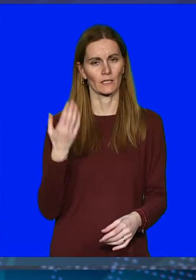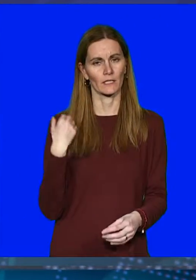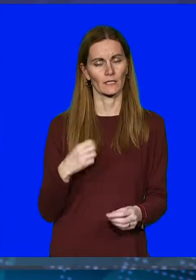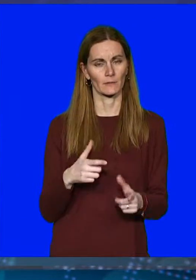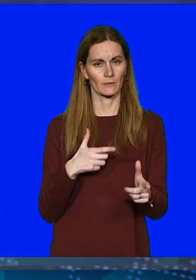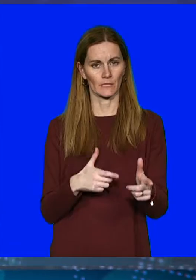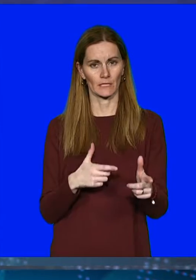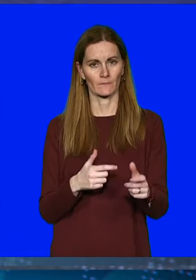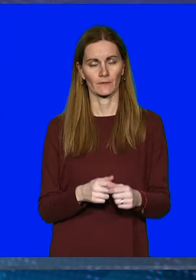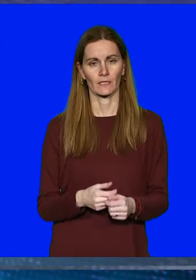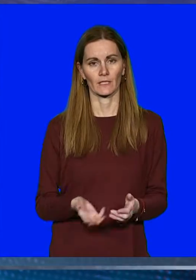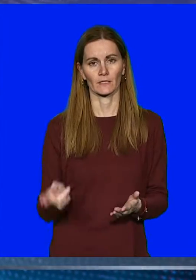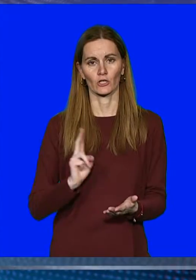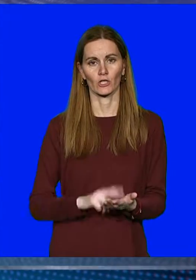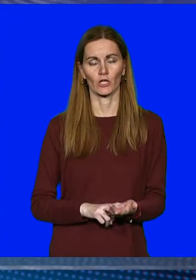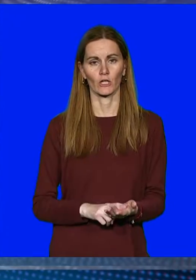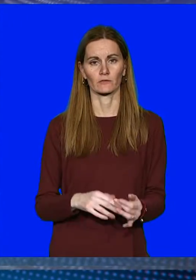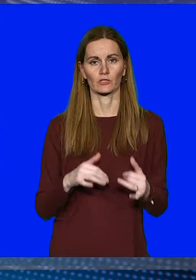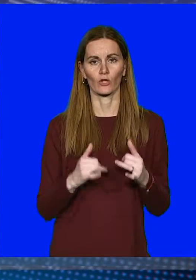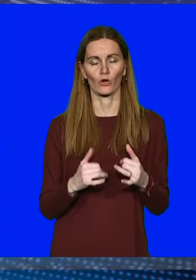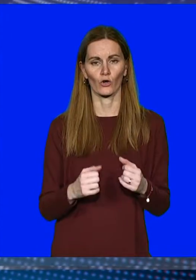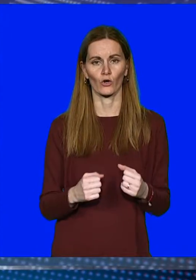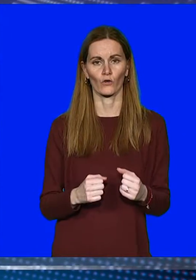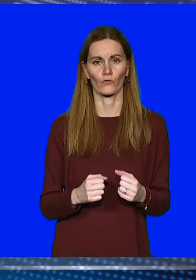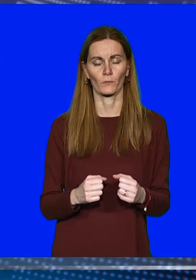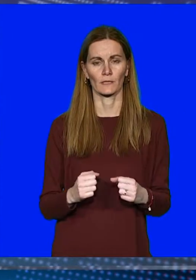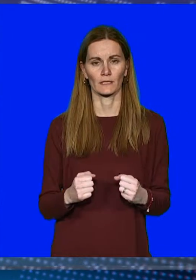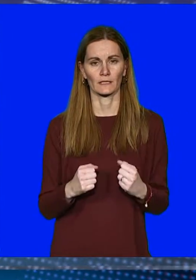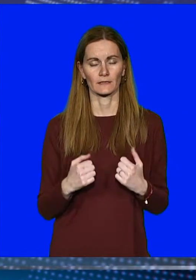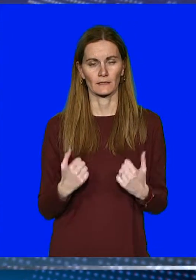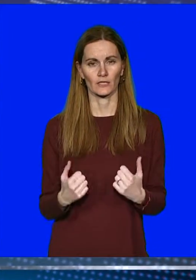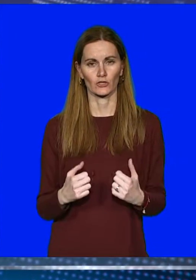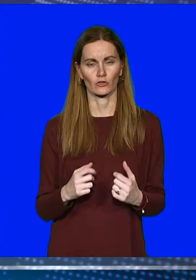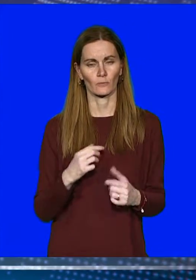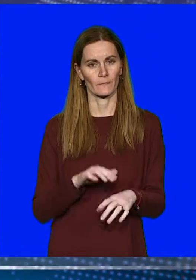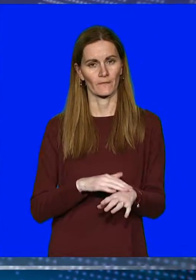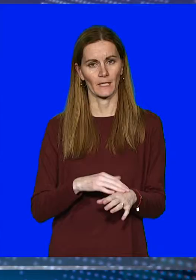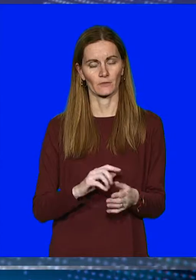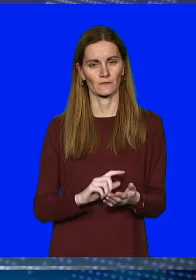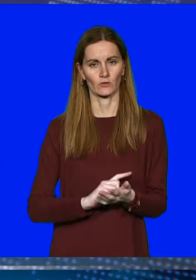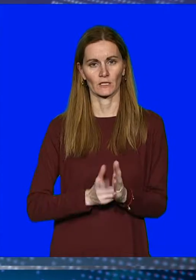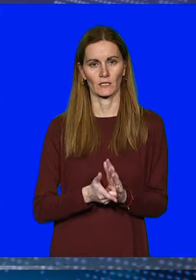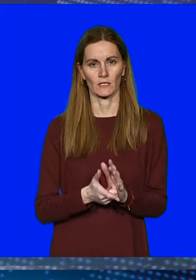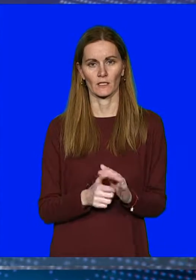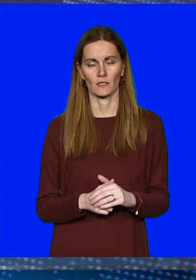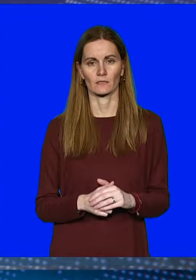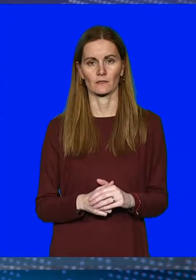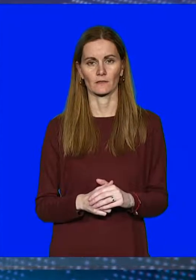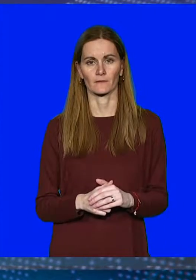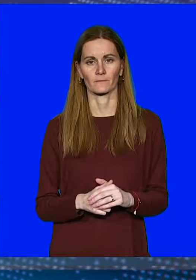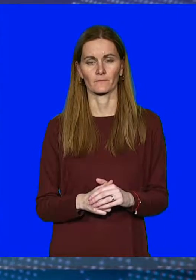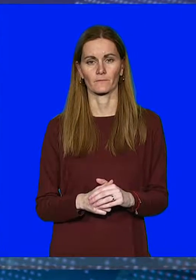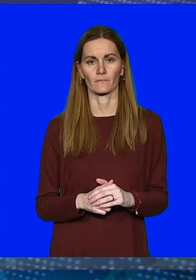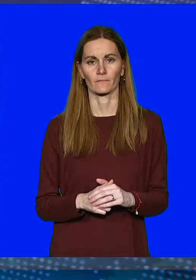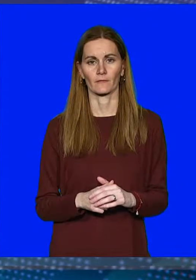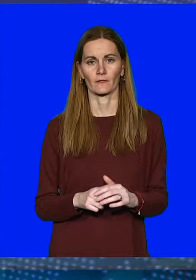još i prije Domovinskog rata, no najviše ih je ipak o ovom teškom i emotivnom razdoblju. Imam nostalgiju za tim